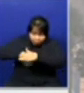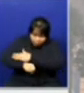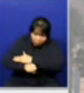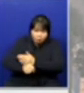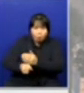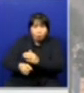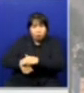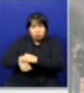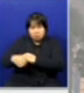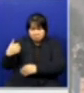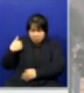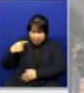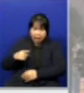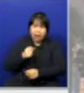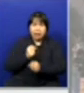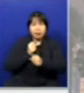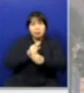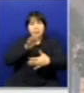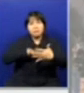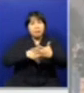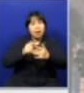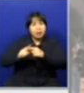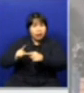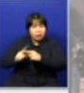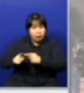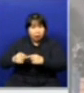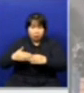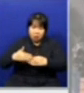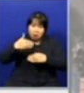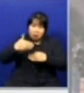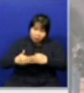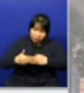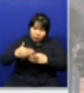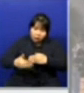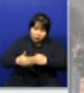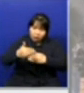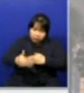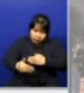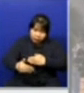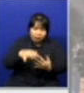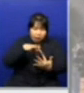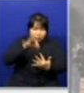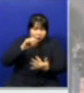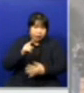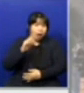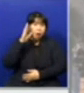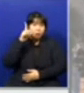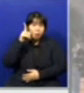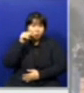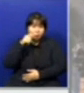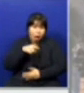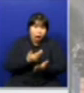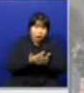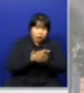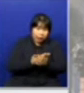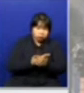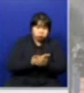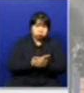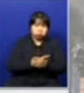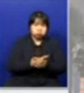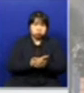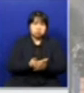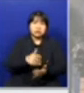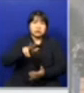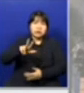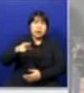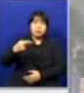านลดแม็กที่ท่านให้มาเป็นระยะต้องคัดกรองจากพ่อแม่มีรายได้ 36,000